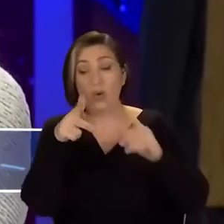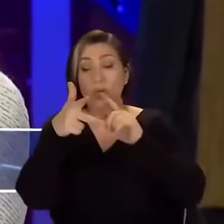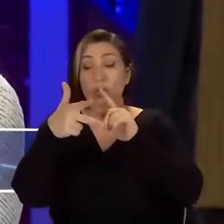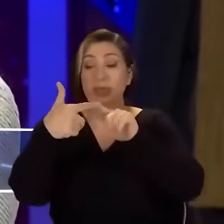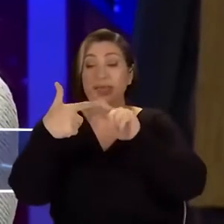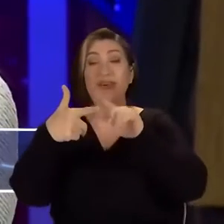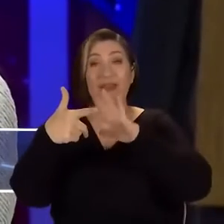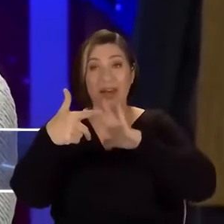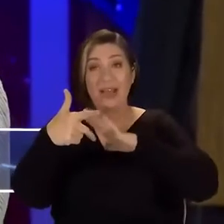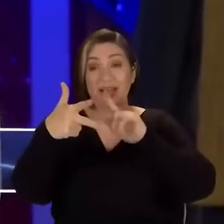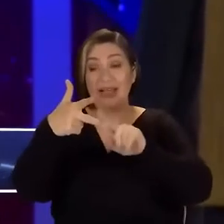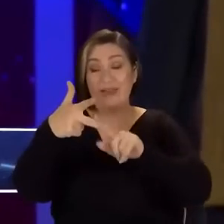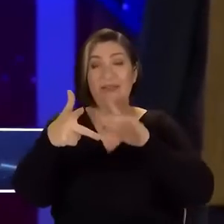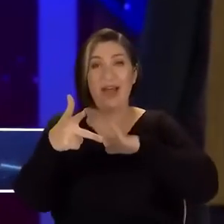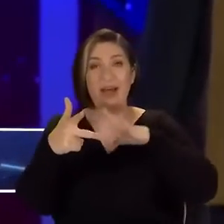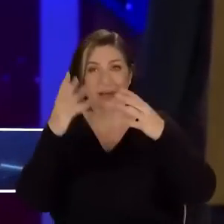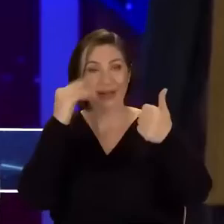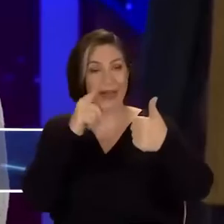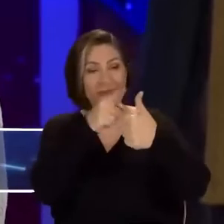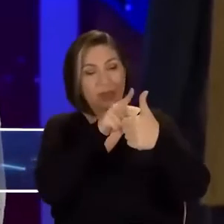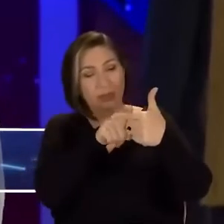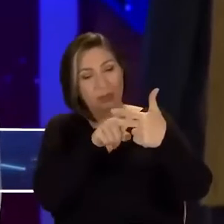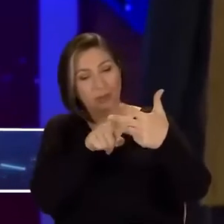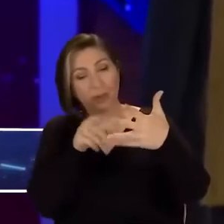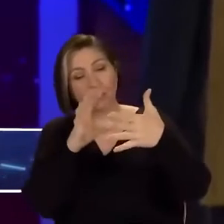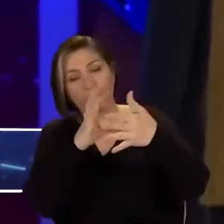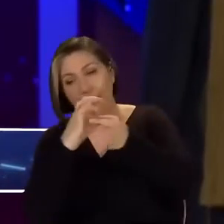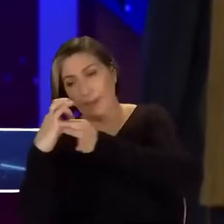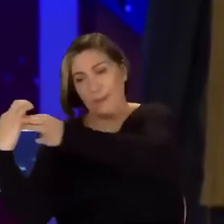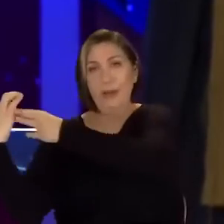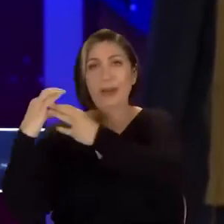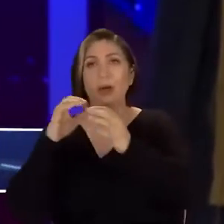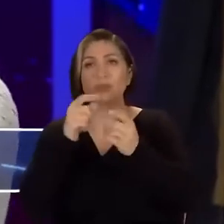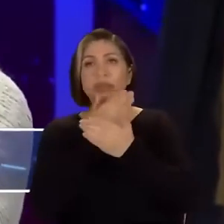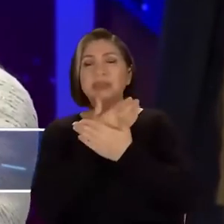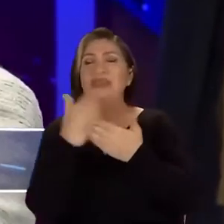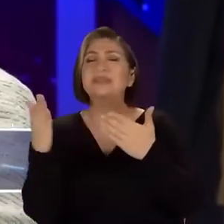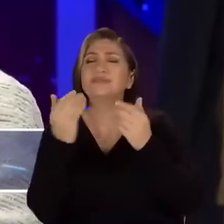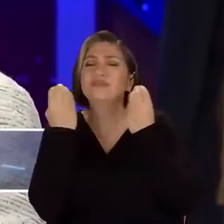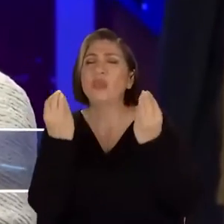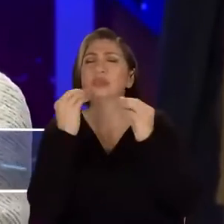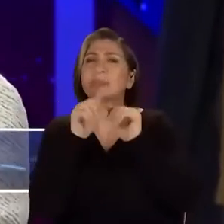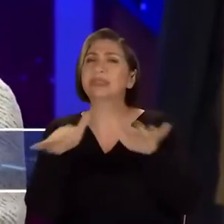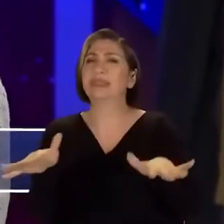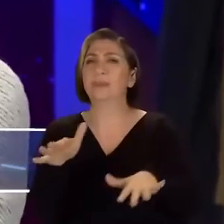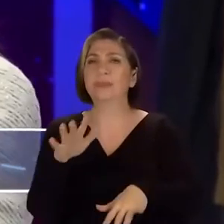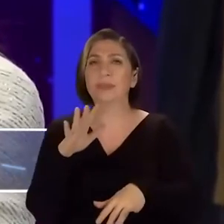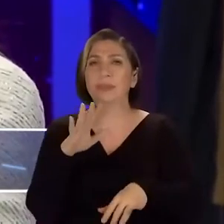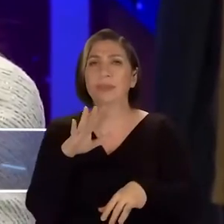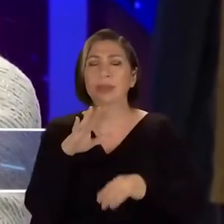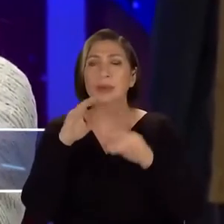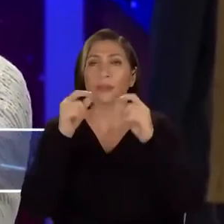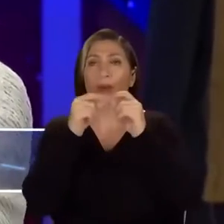Bir öncekinde o var. Yani müthiş sürdürülebilir bir sistem. Ve bakın benim çok sevdiğim bir şey var. İnsanoğlu,